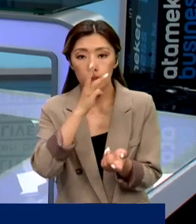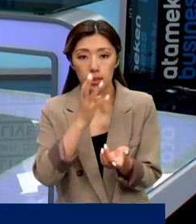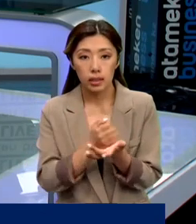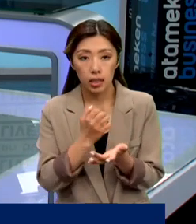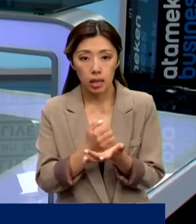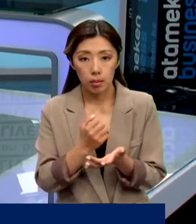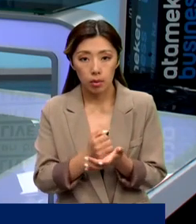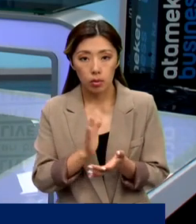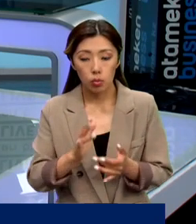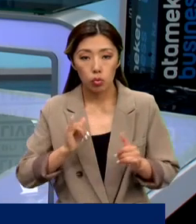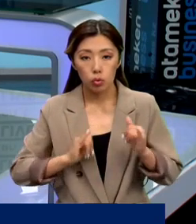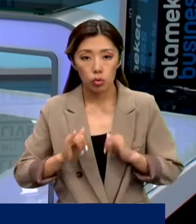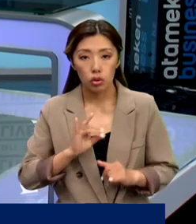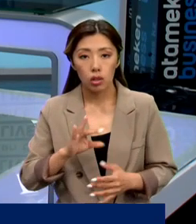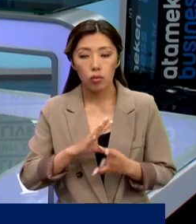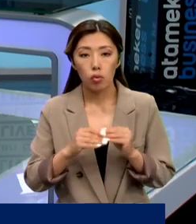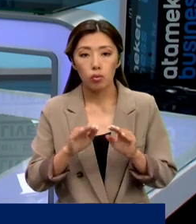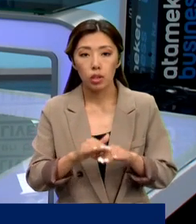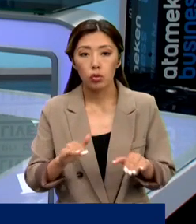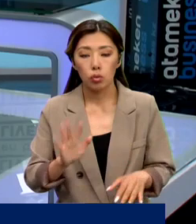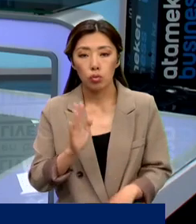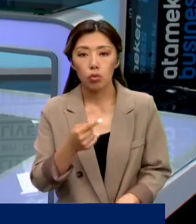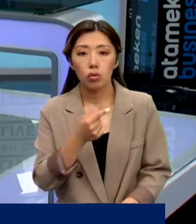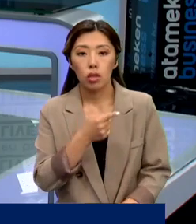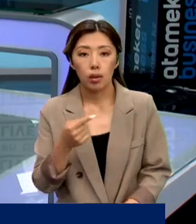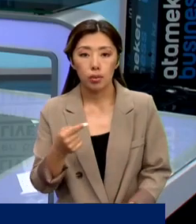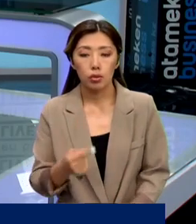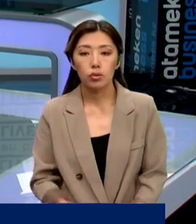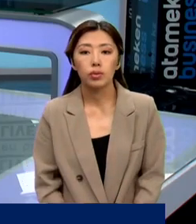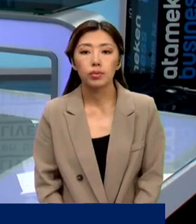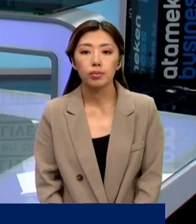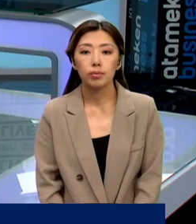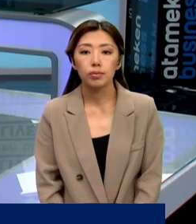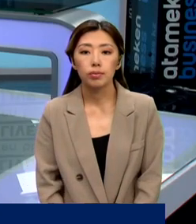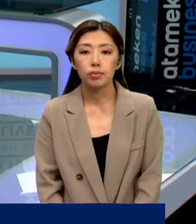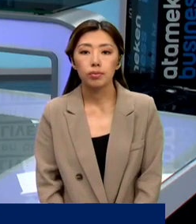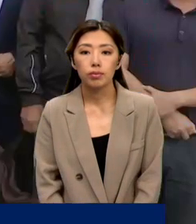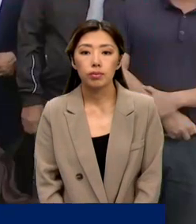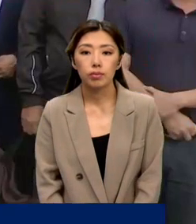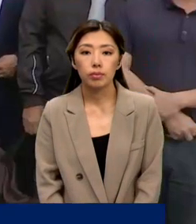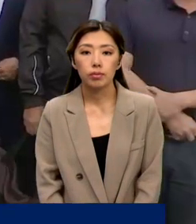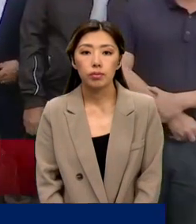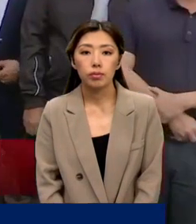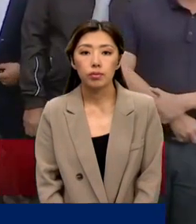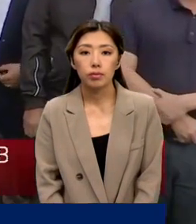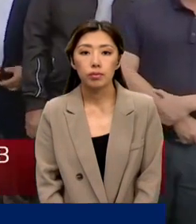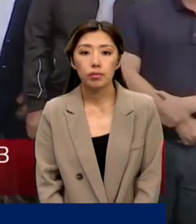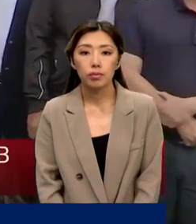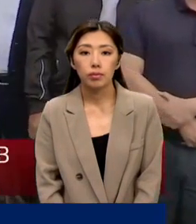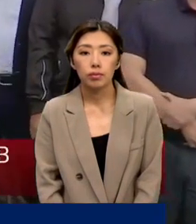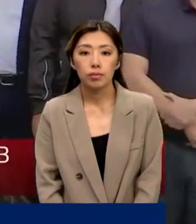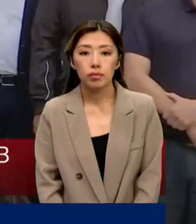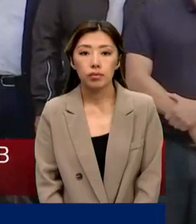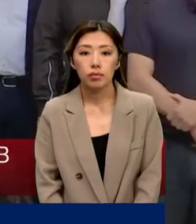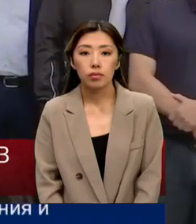и на негативно отразятся на школьниках. Почему, расскажет наш корреспондент Вера Шеллер. Уважаемый Касым Жомарт